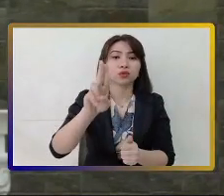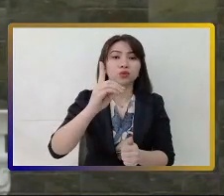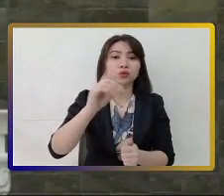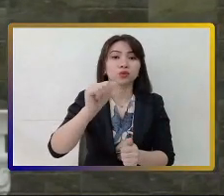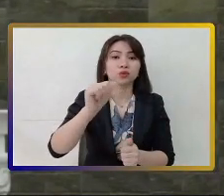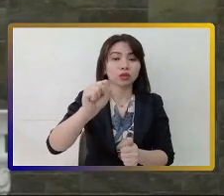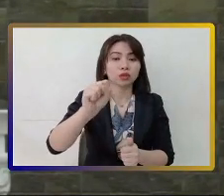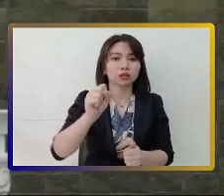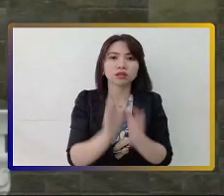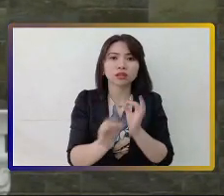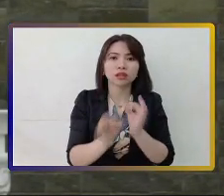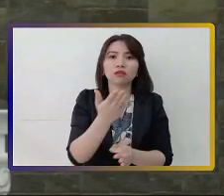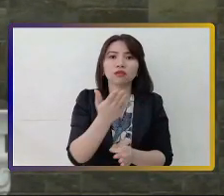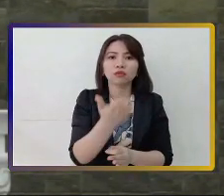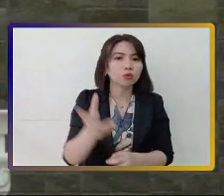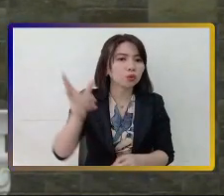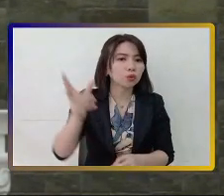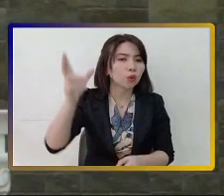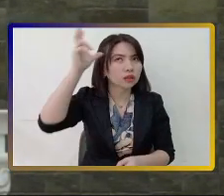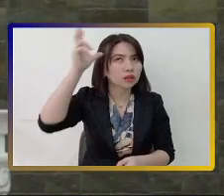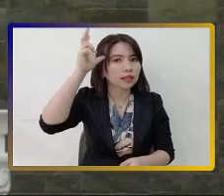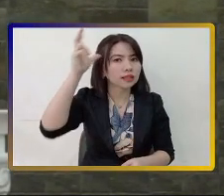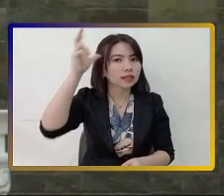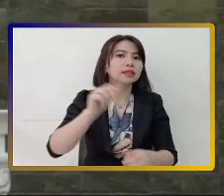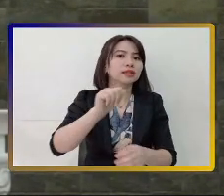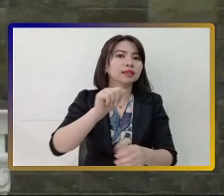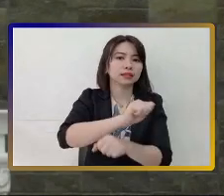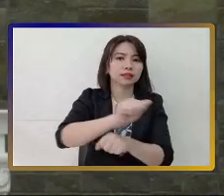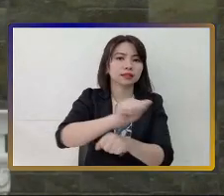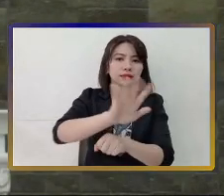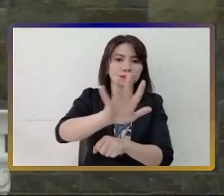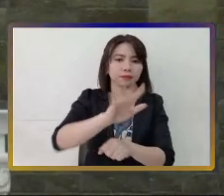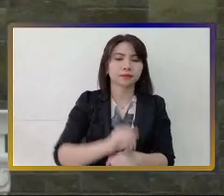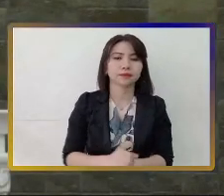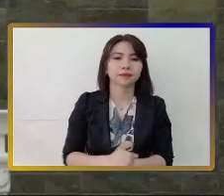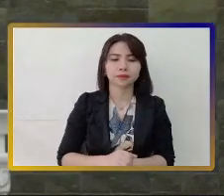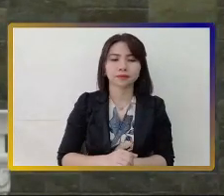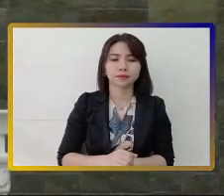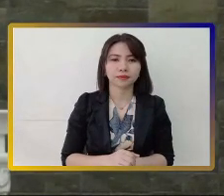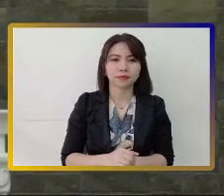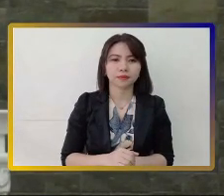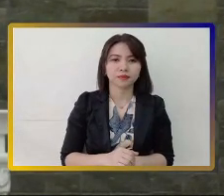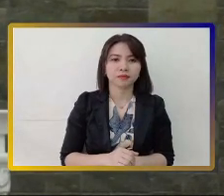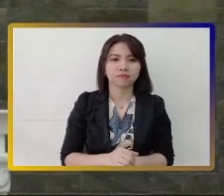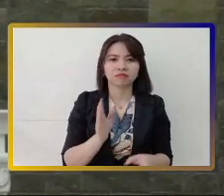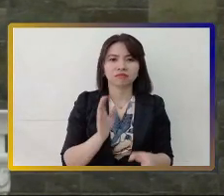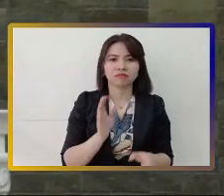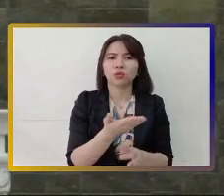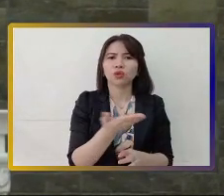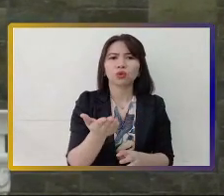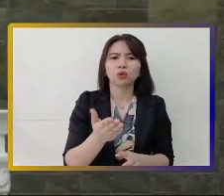Hindi ka pwede magkakaroon ng affiliation sa envy, jealousy, bitterness, anger, at sa lahat